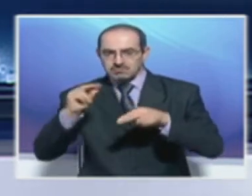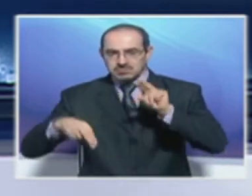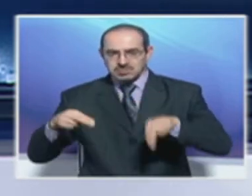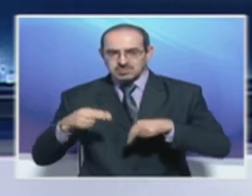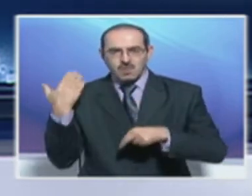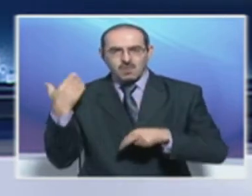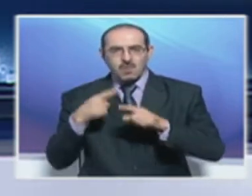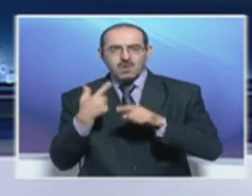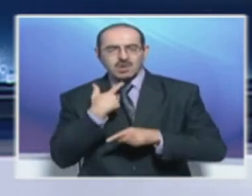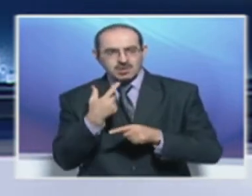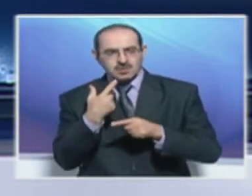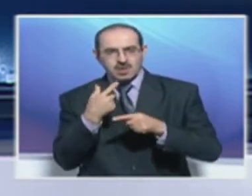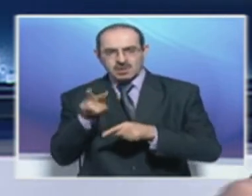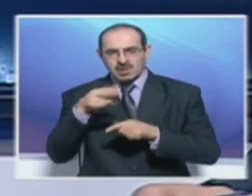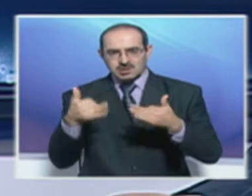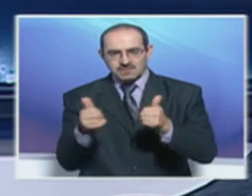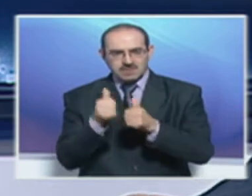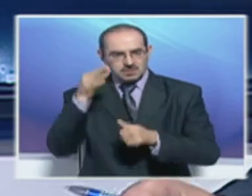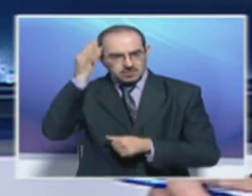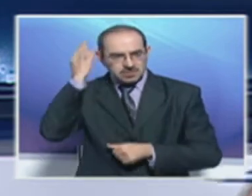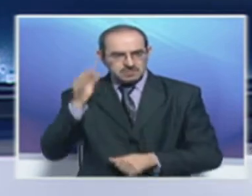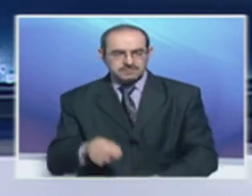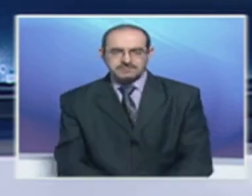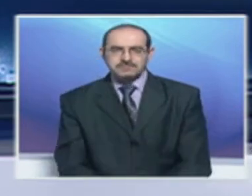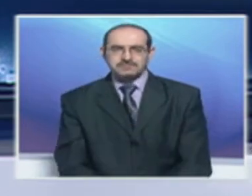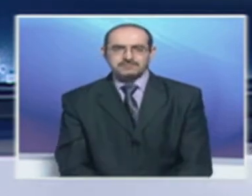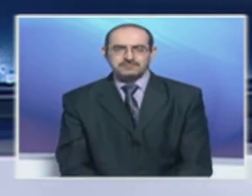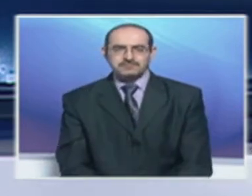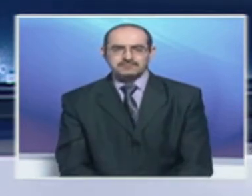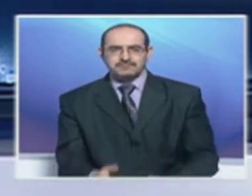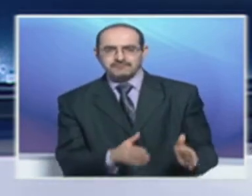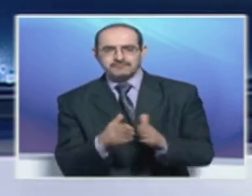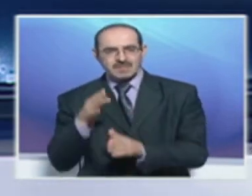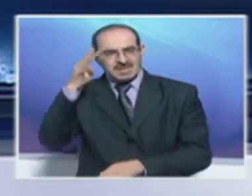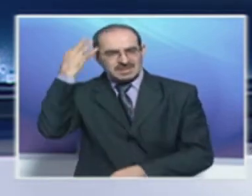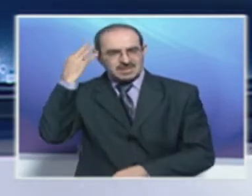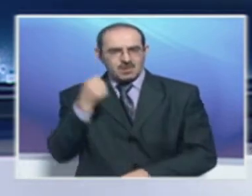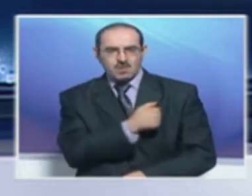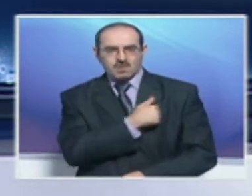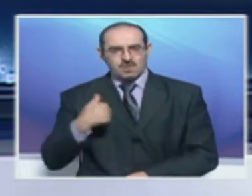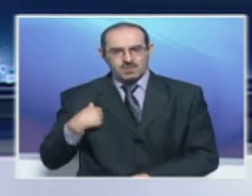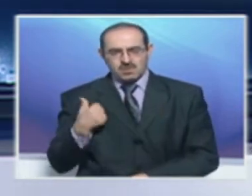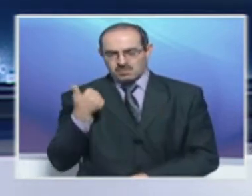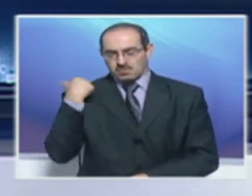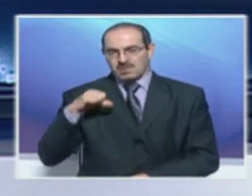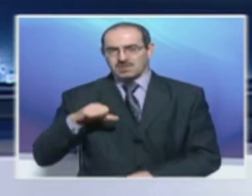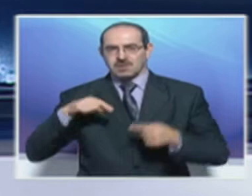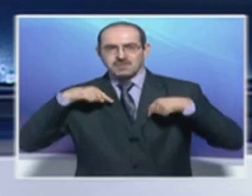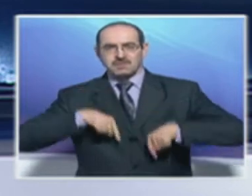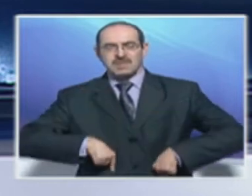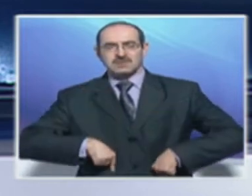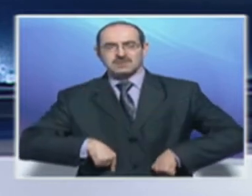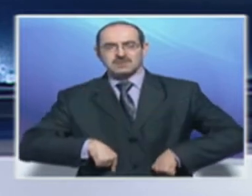المبرمة بين البلدين. في الانشغال الصحي، أشرف أمس وزير